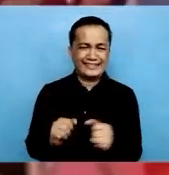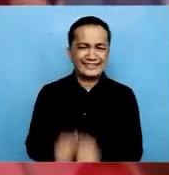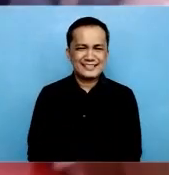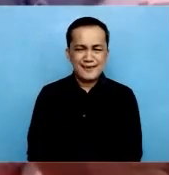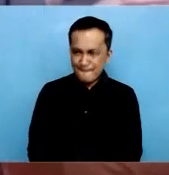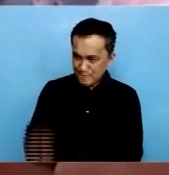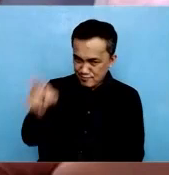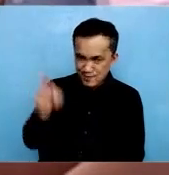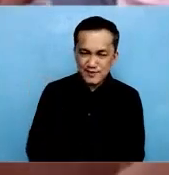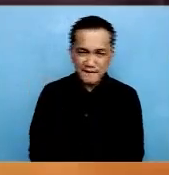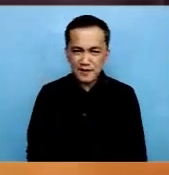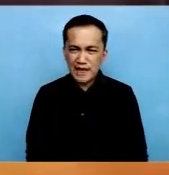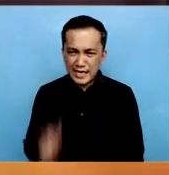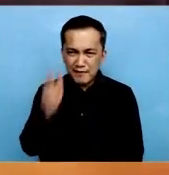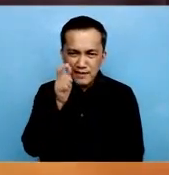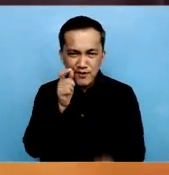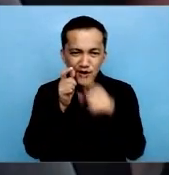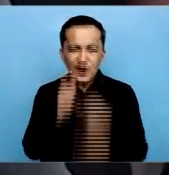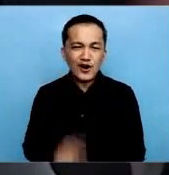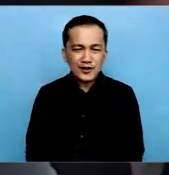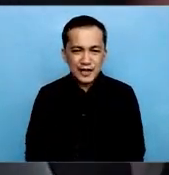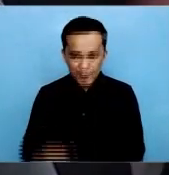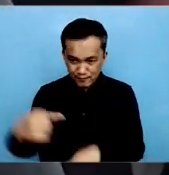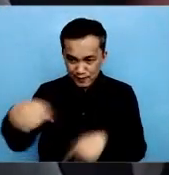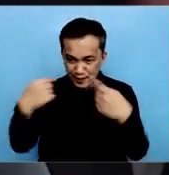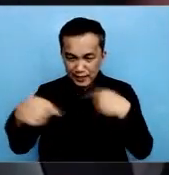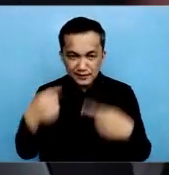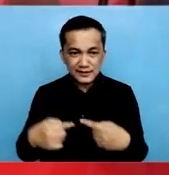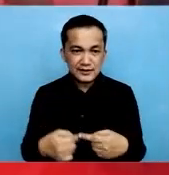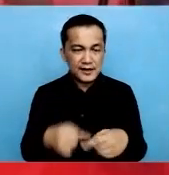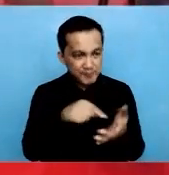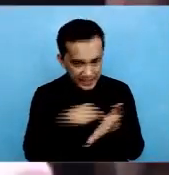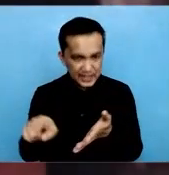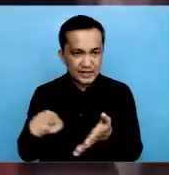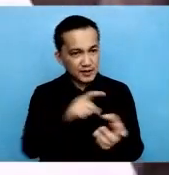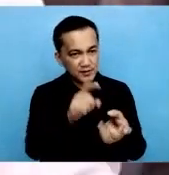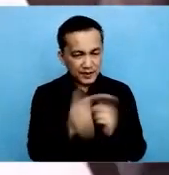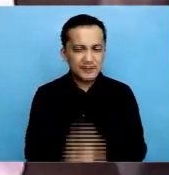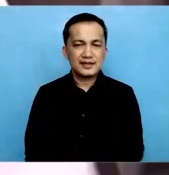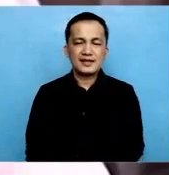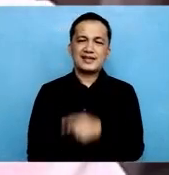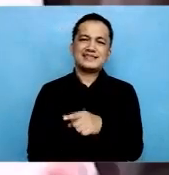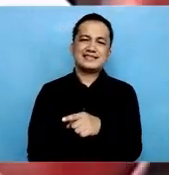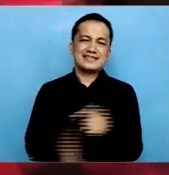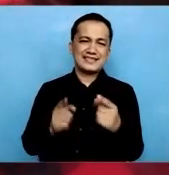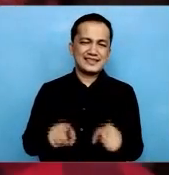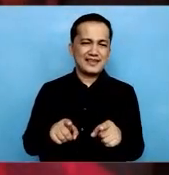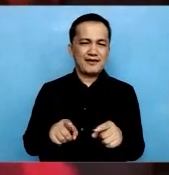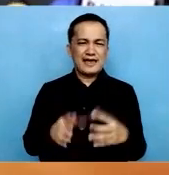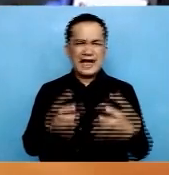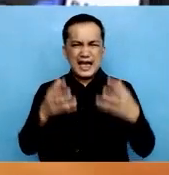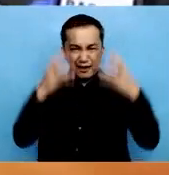yan? Panamukha mo? Ay, malulumbat kayo? Bayaran mo siya at magbago ka. Na nauuwi sa maiinit na